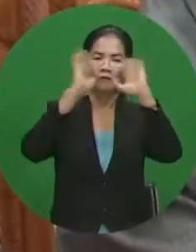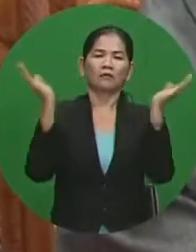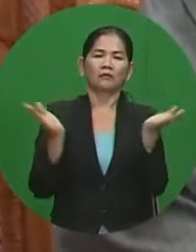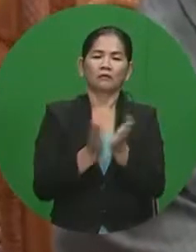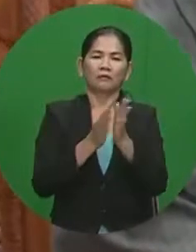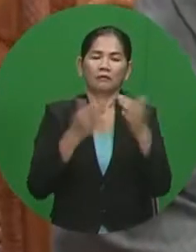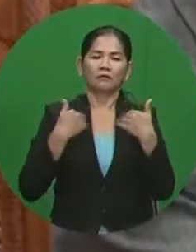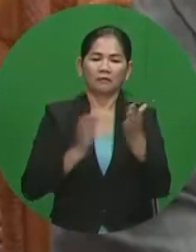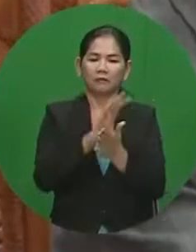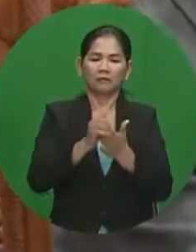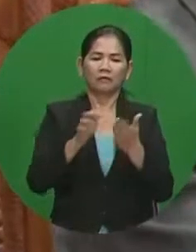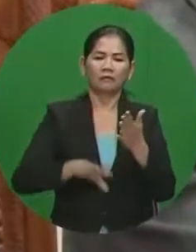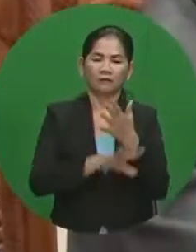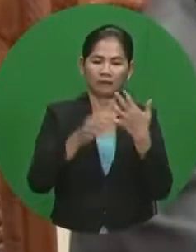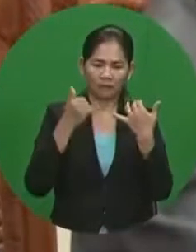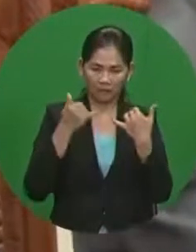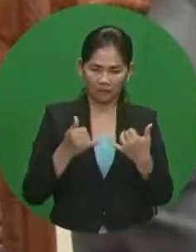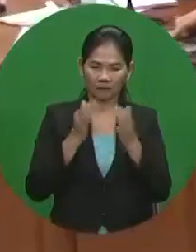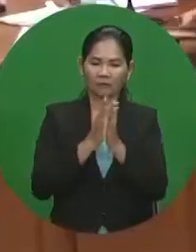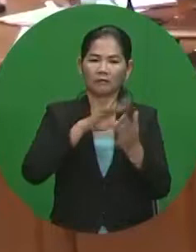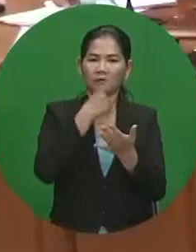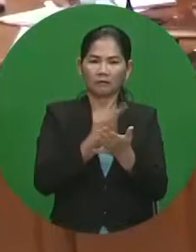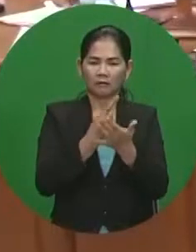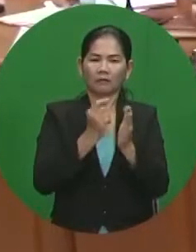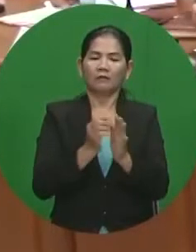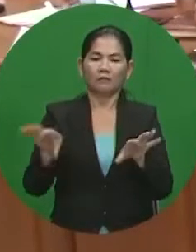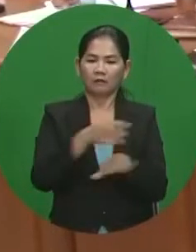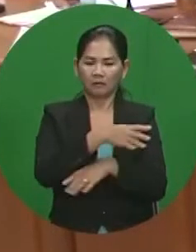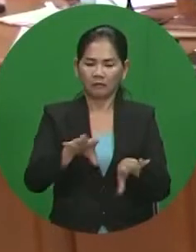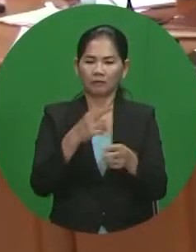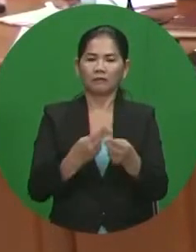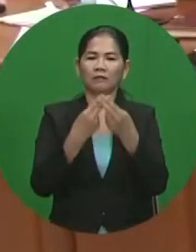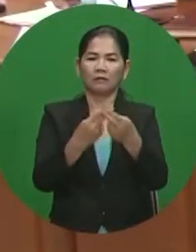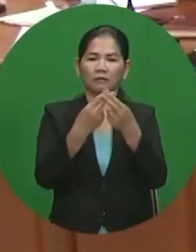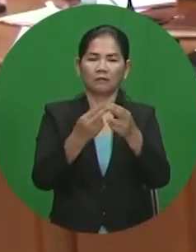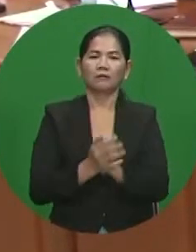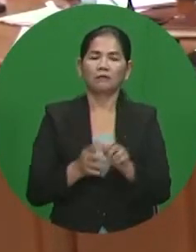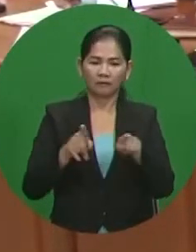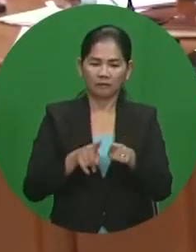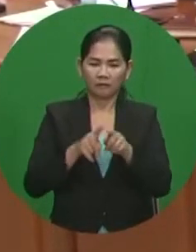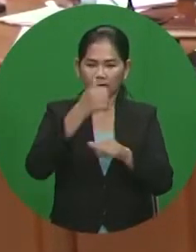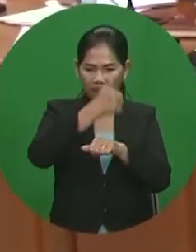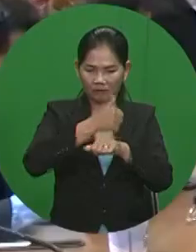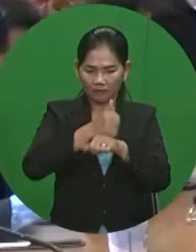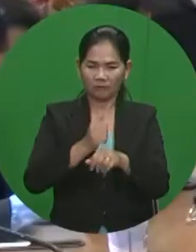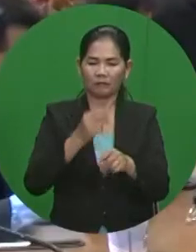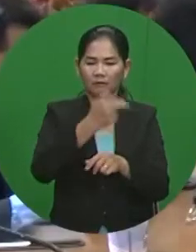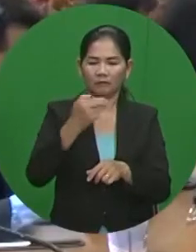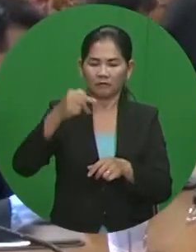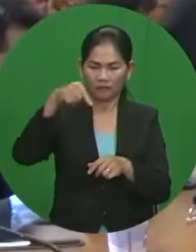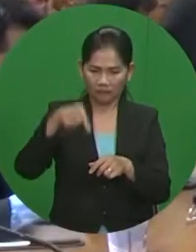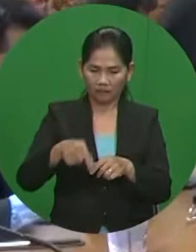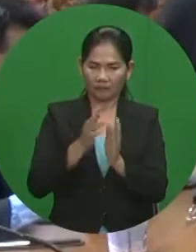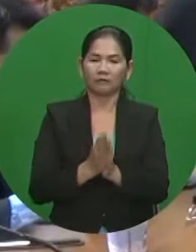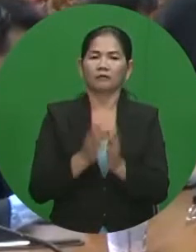ហើយរាជរដ្ឋាភិបាលកម្ពុជាគឺចូលរួមក្នុងសកម្មភាពមនុស្សធម៌ ជាមួយនេះថ្នាក់ដឹកនាំទូតជាតិកម្ពុជា